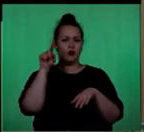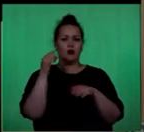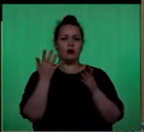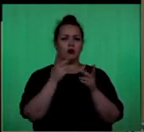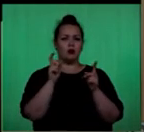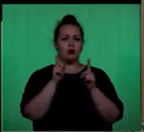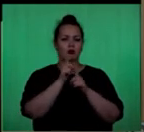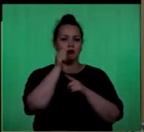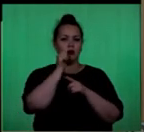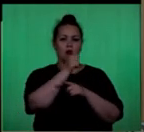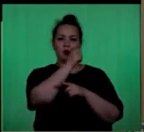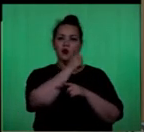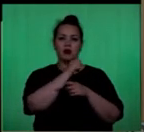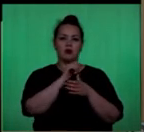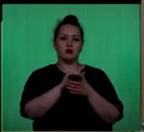слова там спрятались